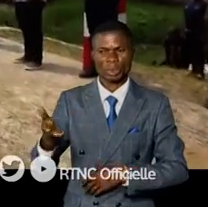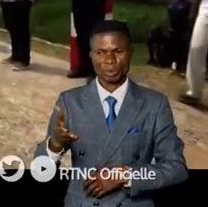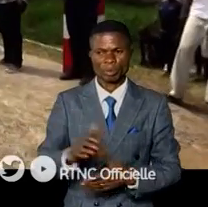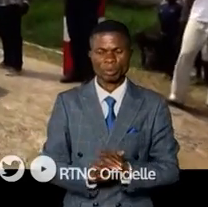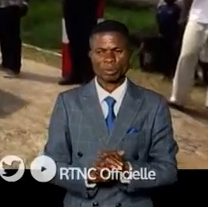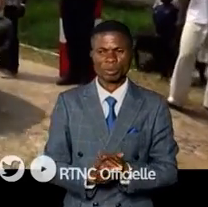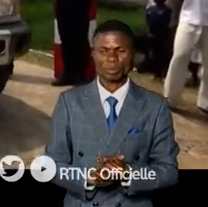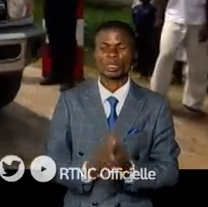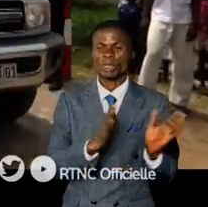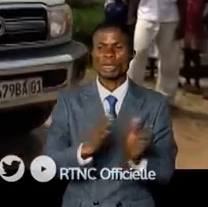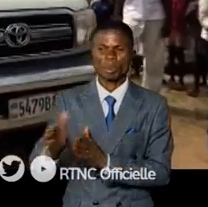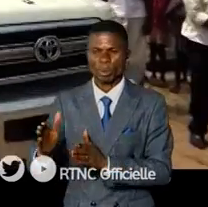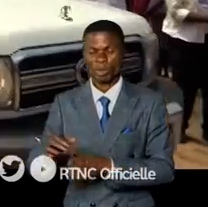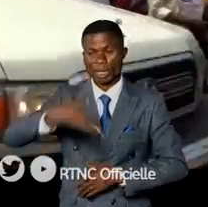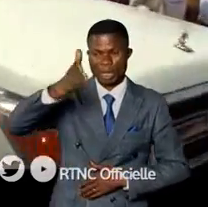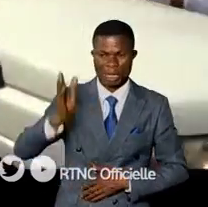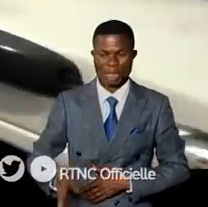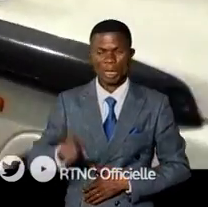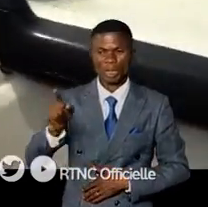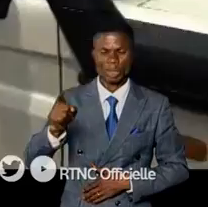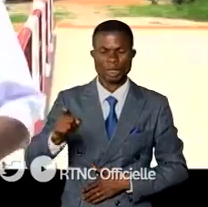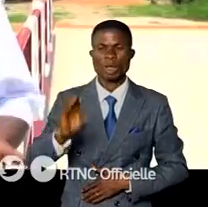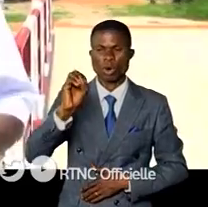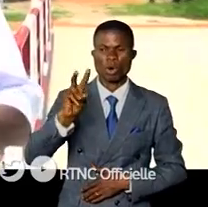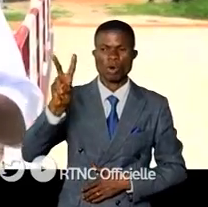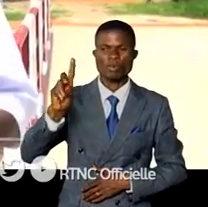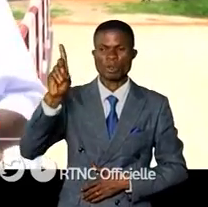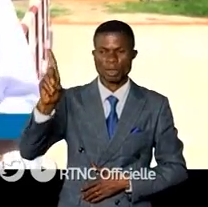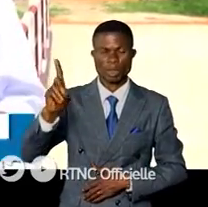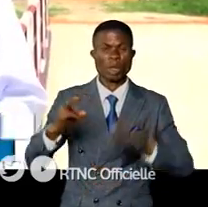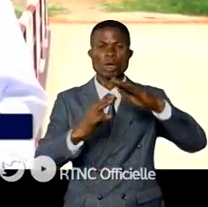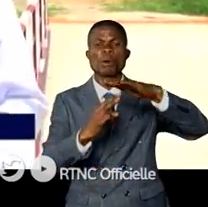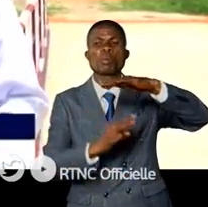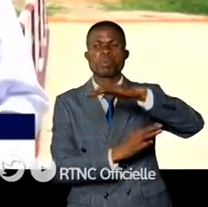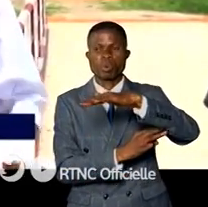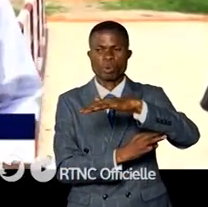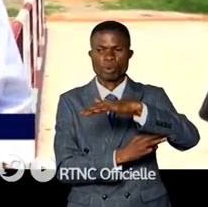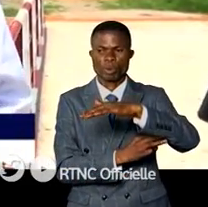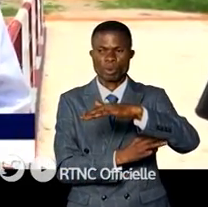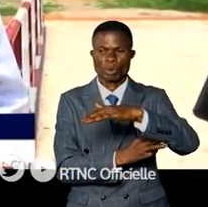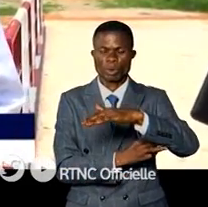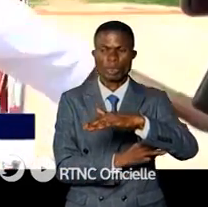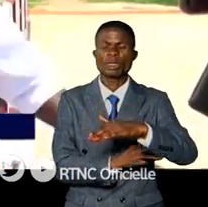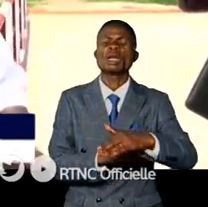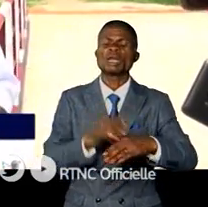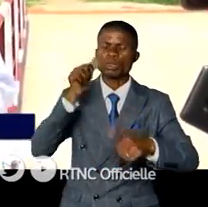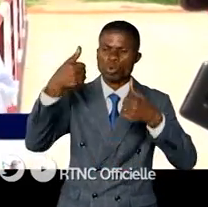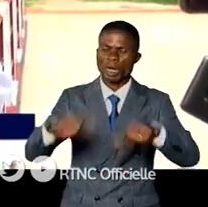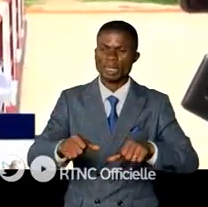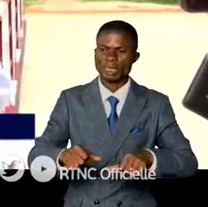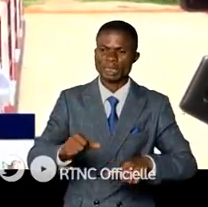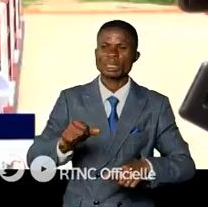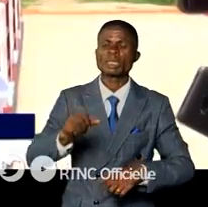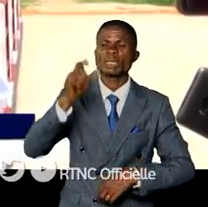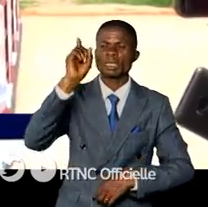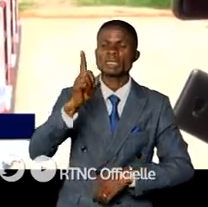note technique avec l'ingénieur Flori Mapia de l'OVDA. Ce pont a une durée pratiquement de 100 ans. Donc,